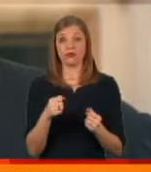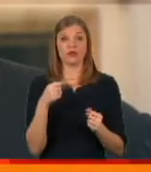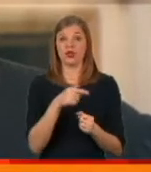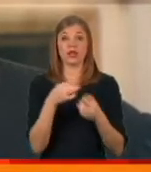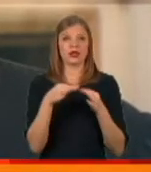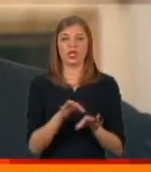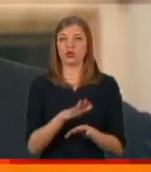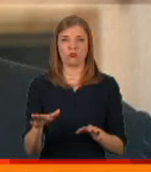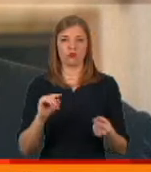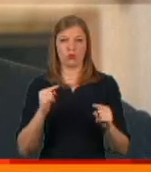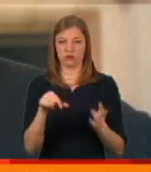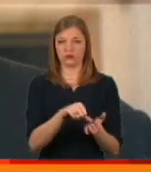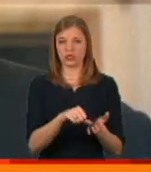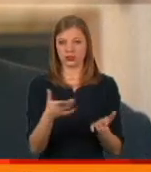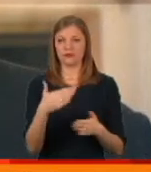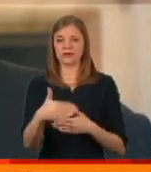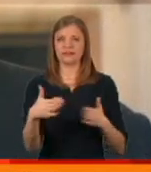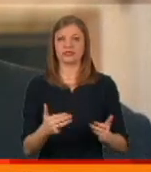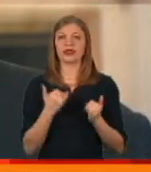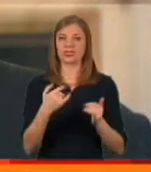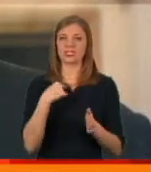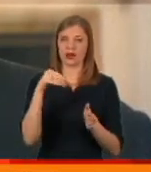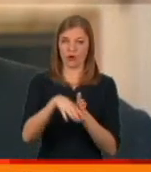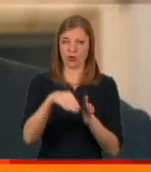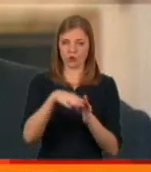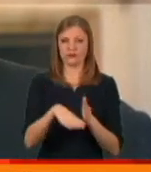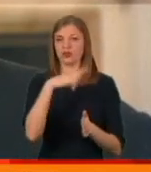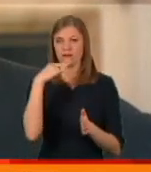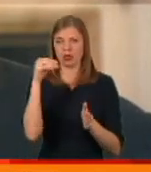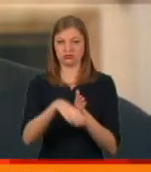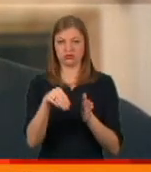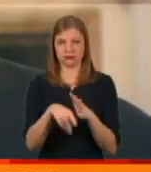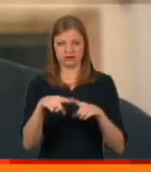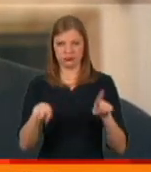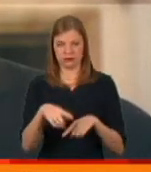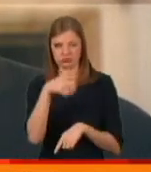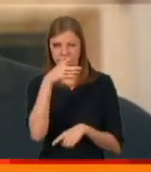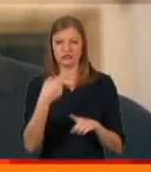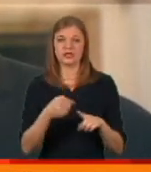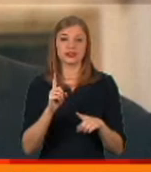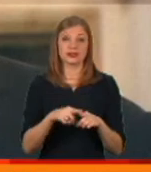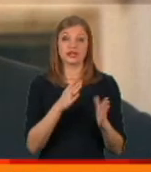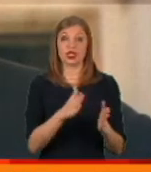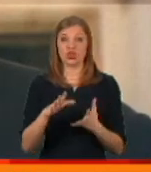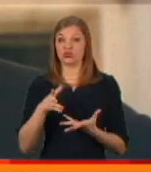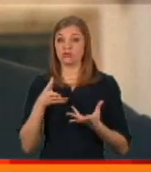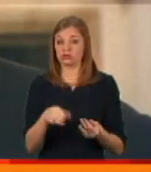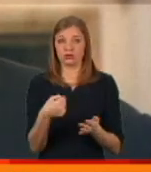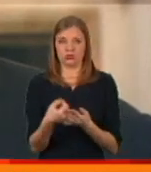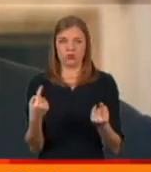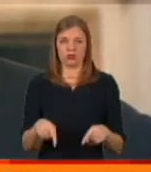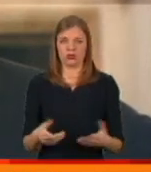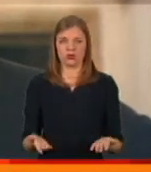них не допустили опозиції. У скриньки для голосування масово вкидали бюлетені. Цей режим довів Венесуелу до